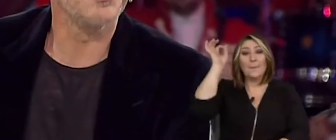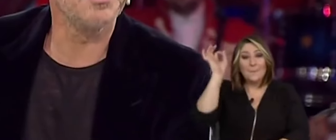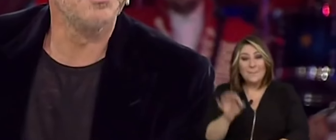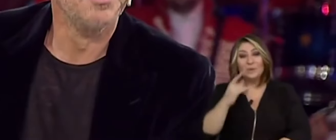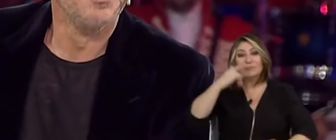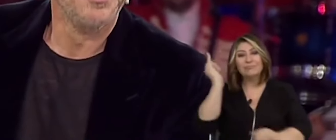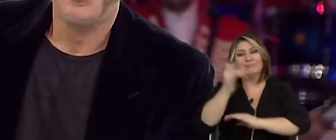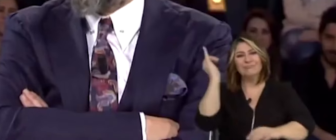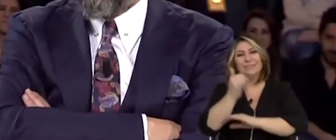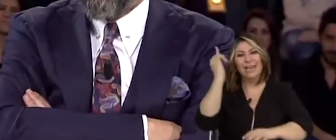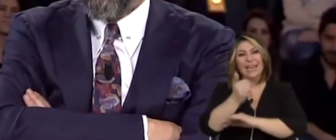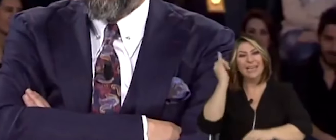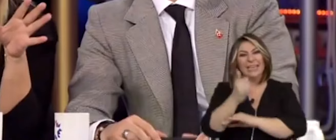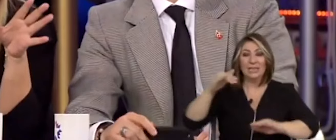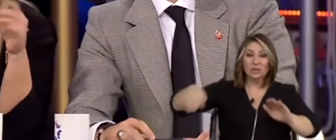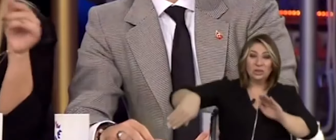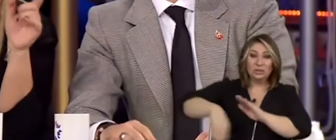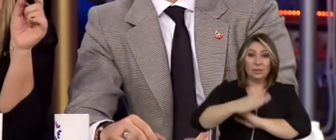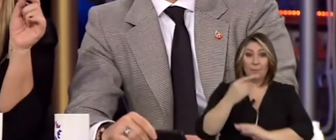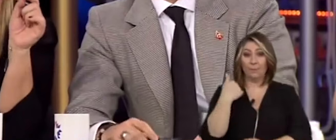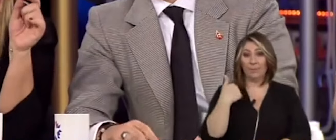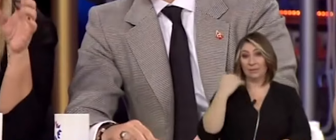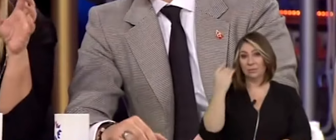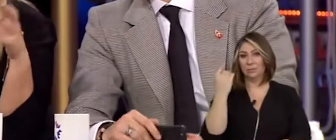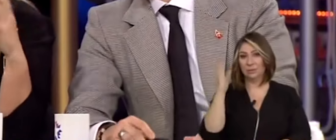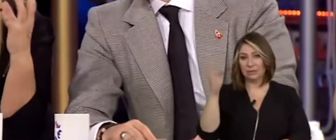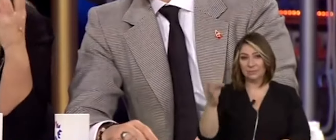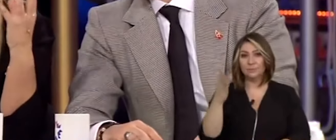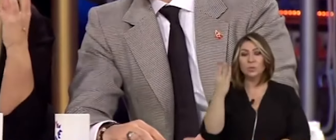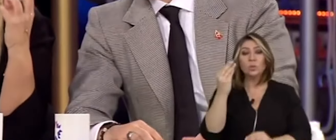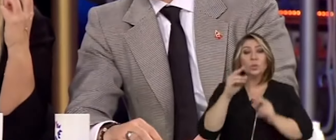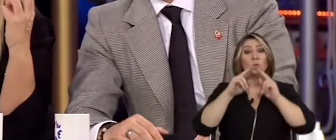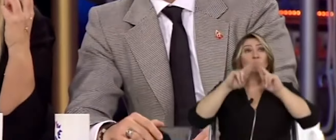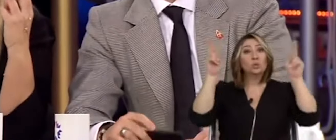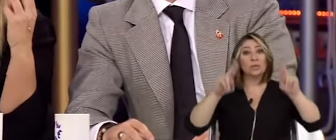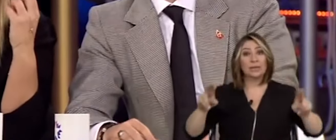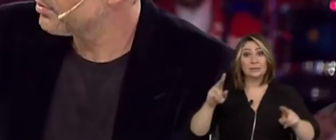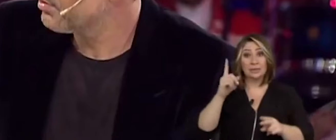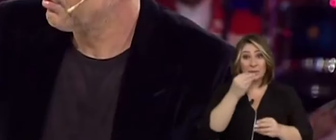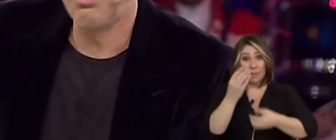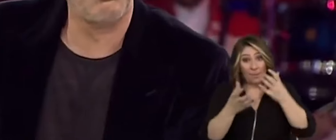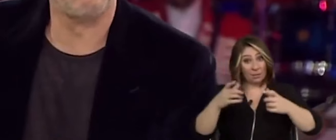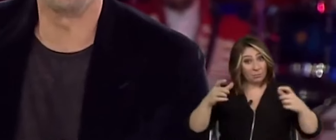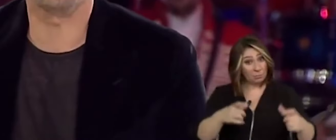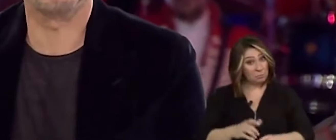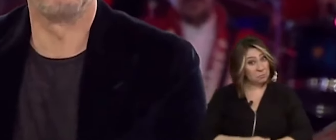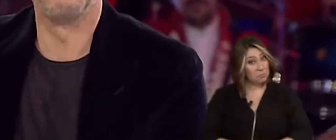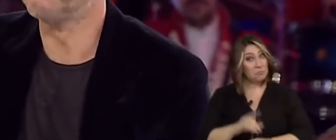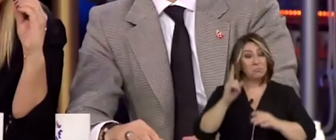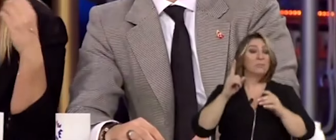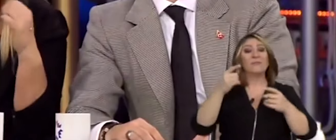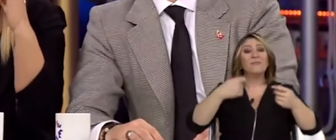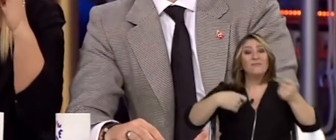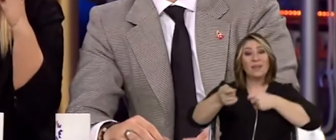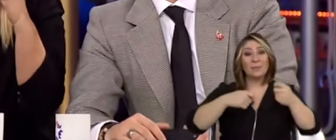başlıyor. Zaten çıkana kadar. Zaten ben bir gün gittim. İçeride yemek yapıyor bize. O zaman da çok uluslararası bir firmanın. Size yemek yapıyor. Tabii yemek yapıyor. Uluslararası bir